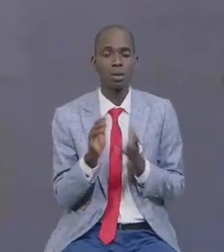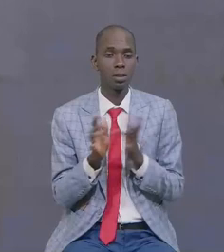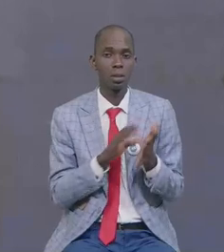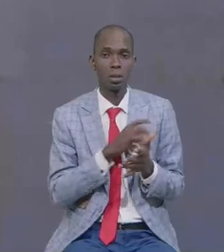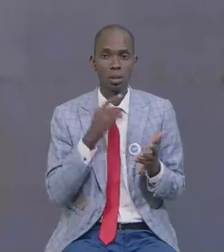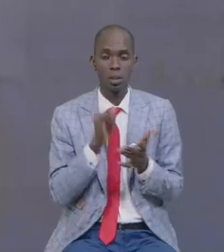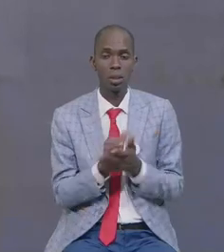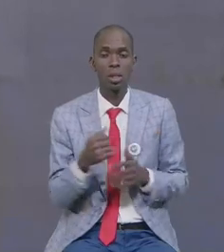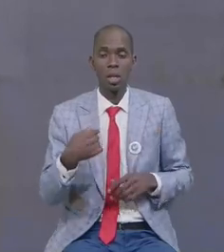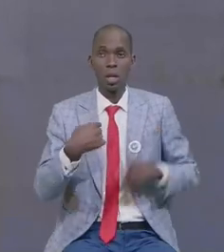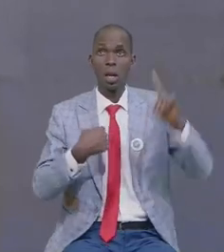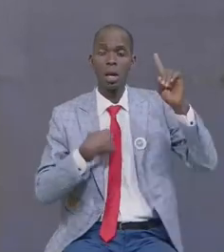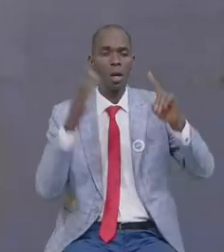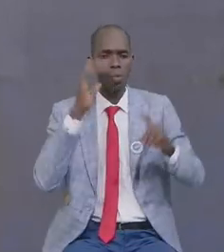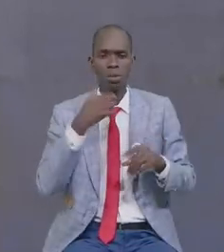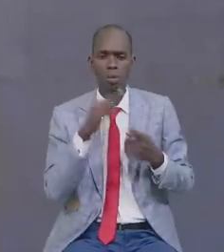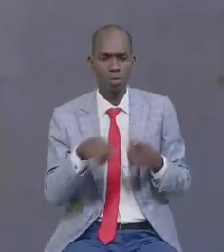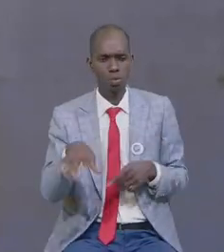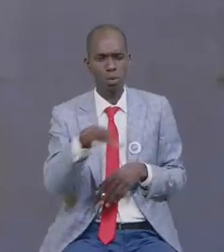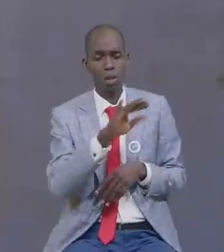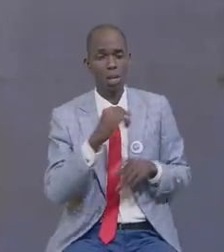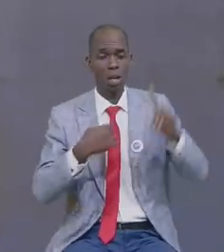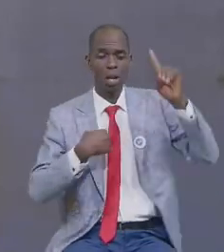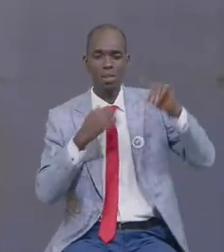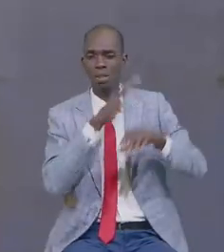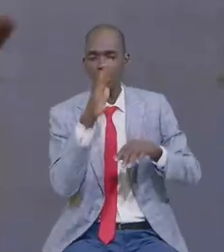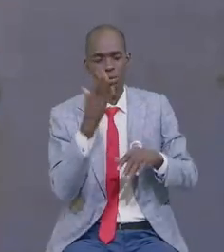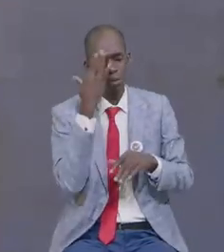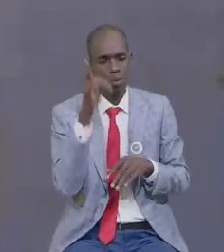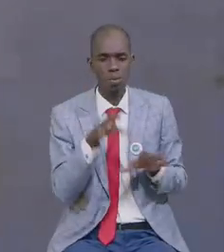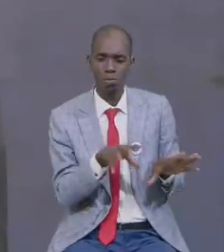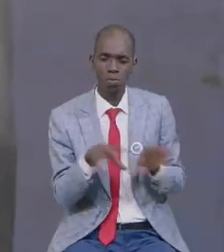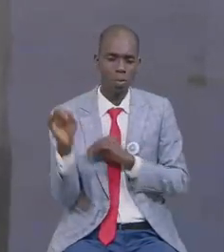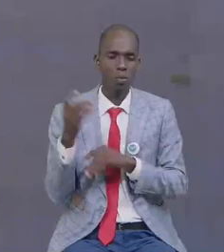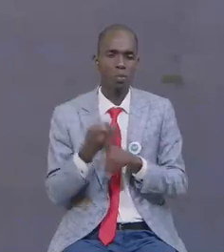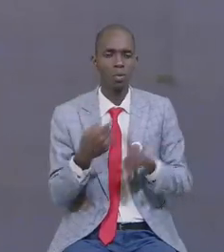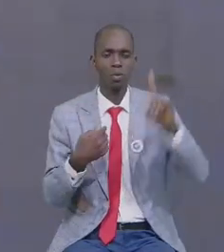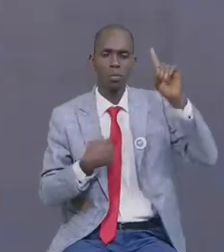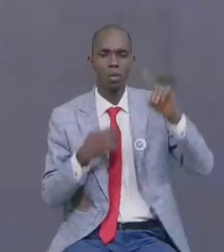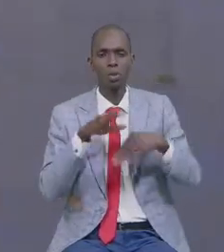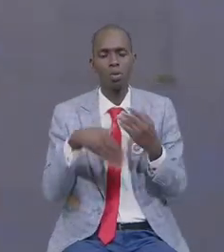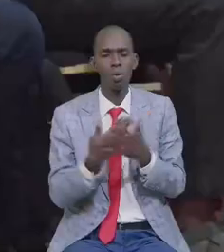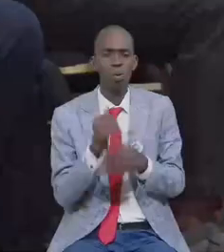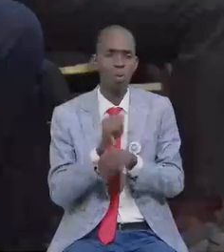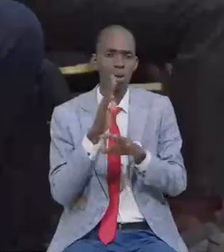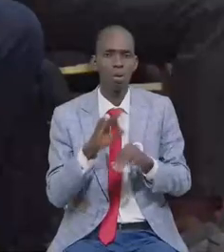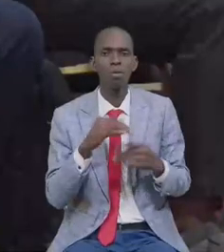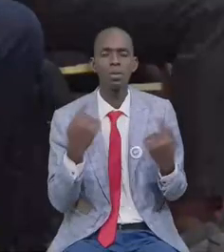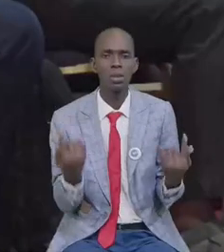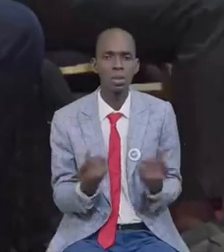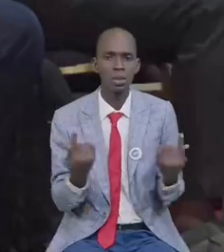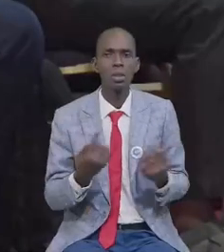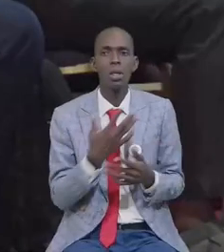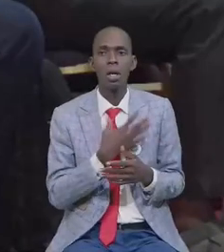leur dirai, je ne vous ai jamais connu. Éloignez-vous de moi, vous qui pratiquez l'iniquité. Le ministre